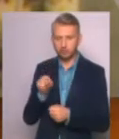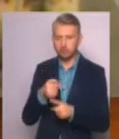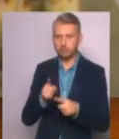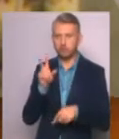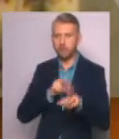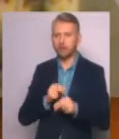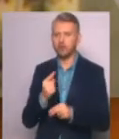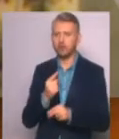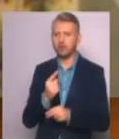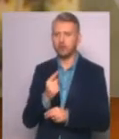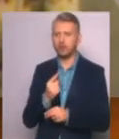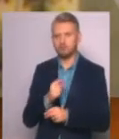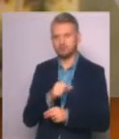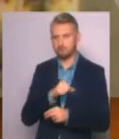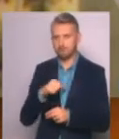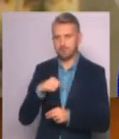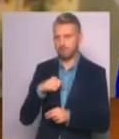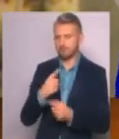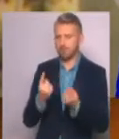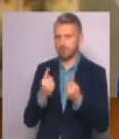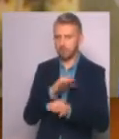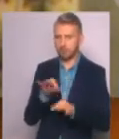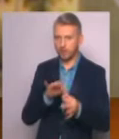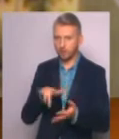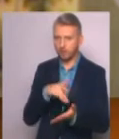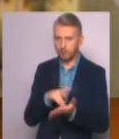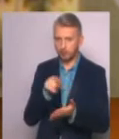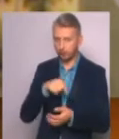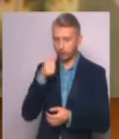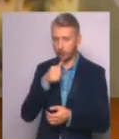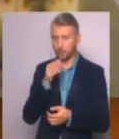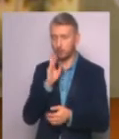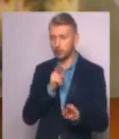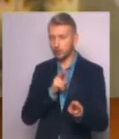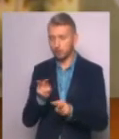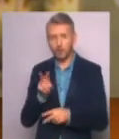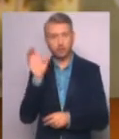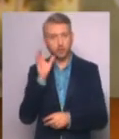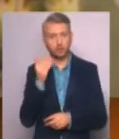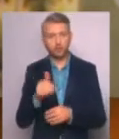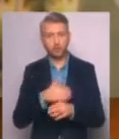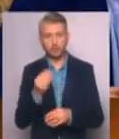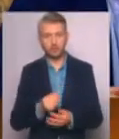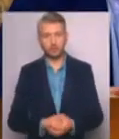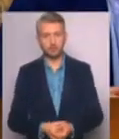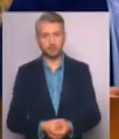найбільш масштабних проєктів по місту на цей рік, тому дійсно будемо за цим слідкувати. Зараз слухаємо вас, добрий день.